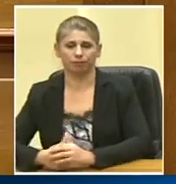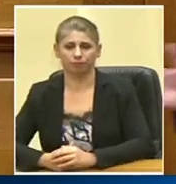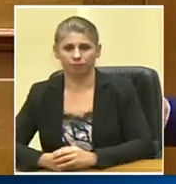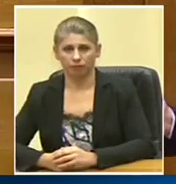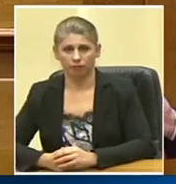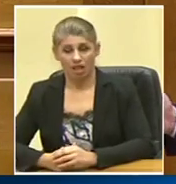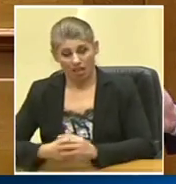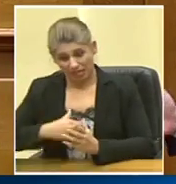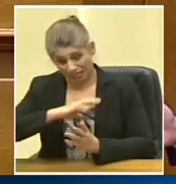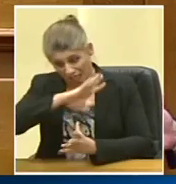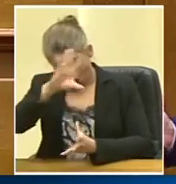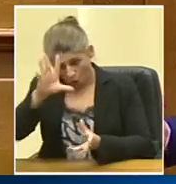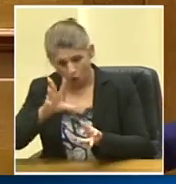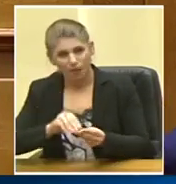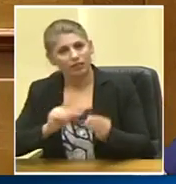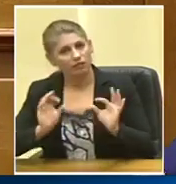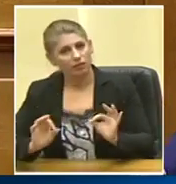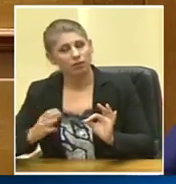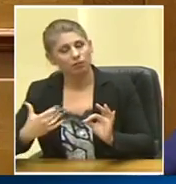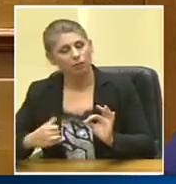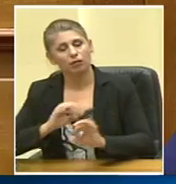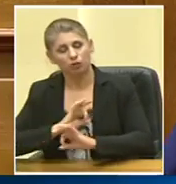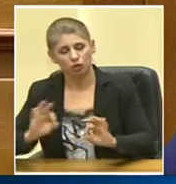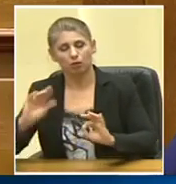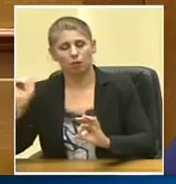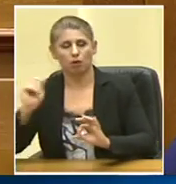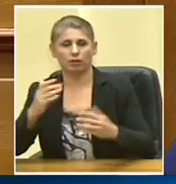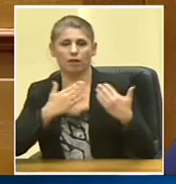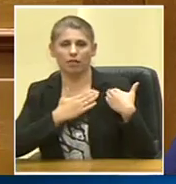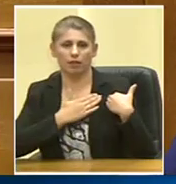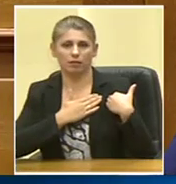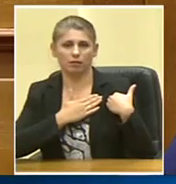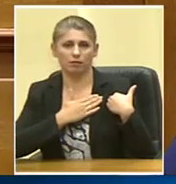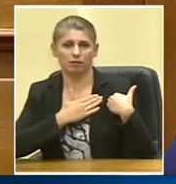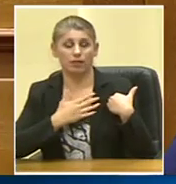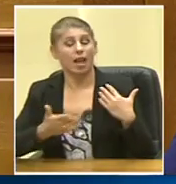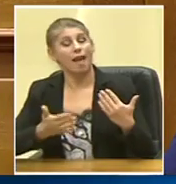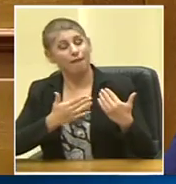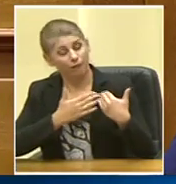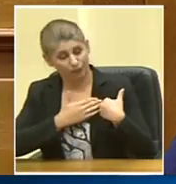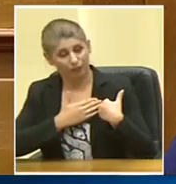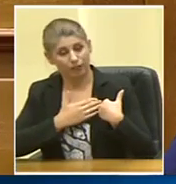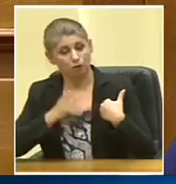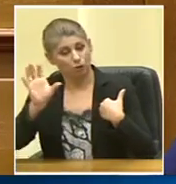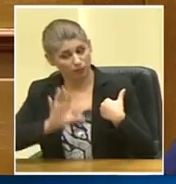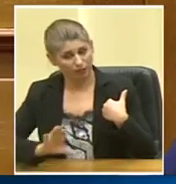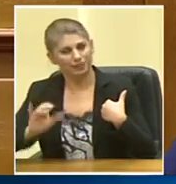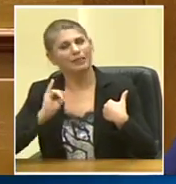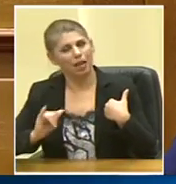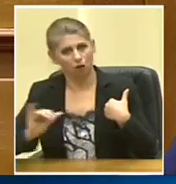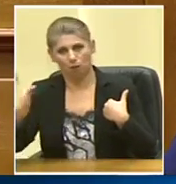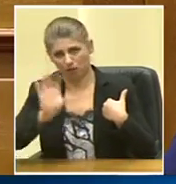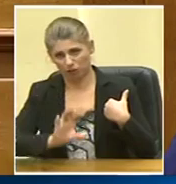Για όλα αυτά βεβαίως υπάρχουν αναμφίβολα πολιτικές ευθύνες. Ευθύνες που έχουν αναζητηθεί και συνεχίζουν να